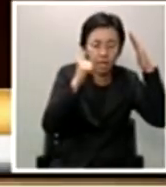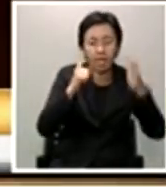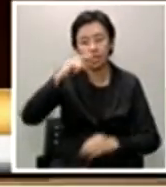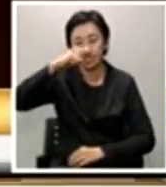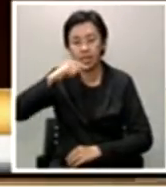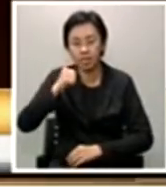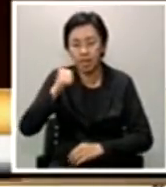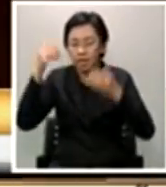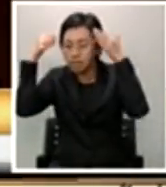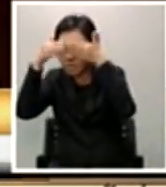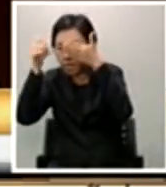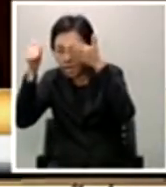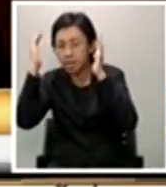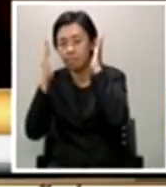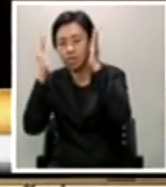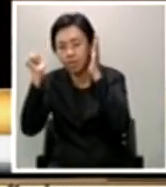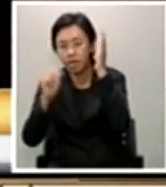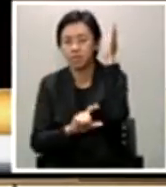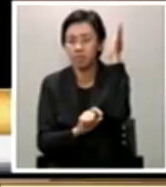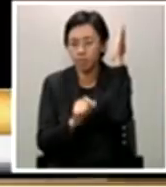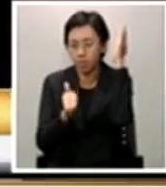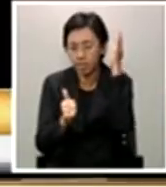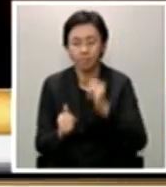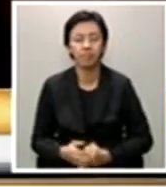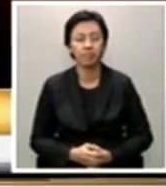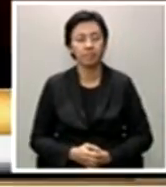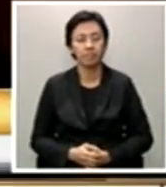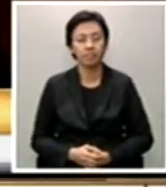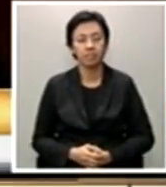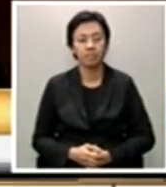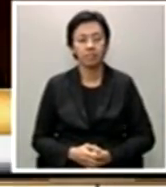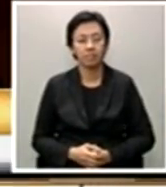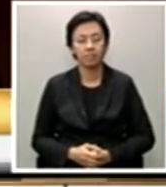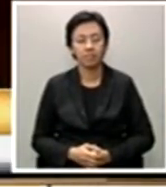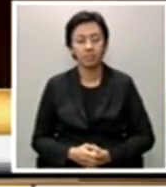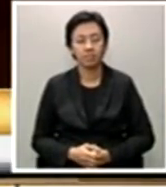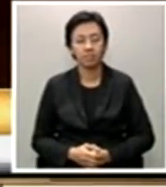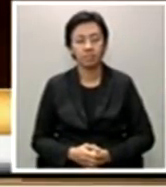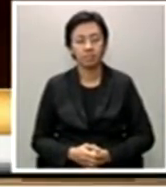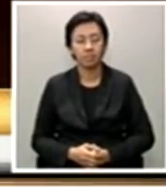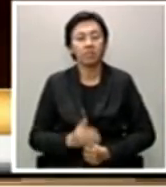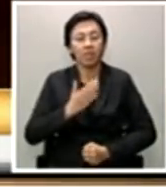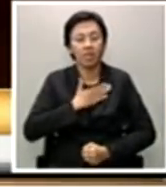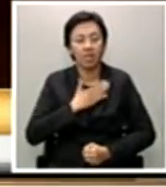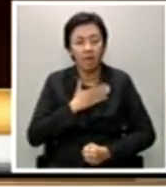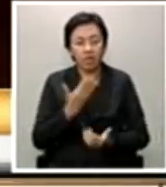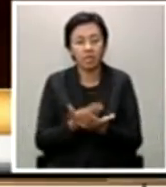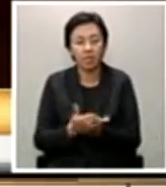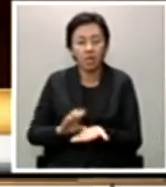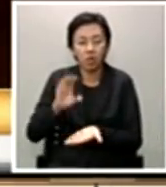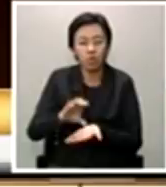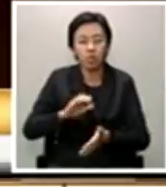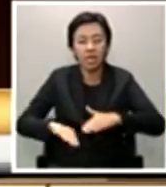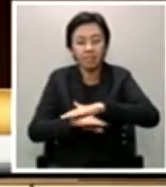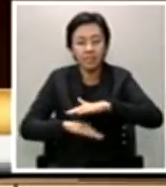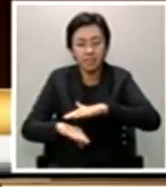ยก็ได้อินโดนีเซียก็ได้มาเลเซียก็ได้สิงคโปร์ก็ได้ฉะนั้นมันก็เลยเป็นจุดที่เราต้องมีการลงทุนในโครงสร้างพื้นฐาน